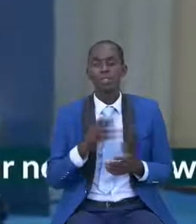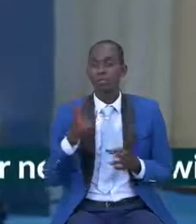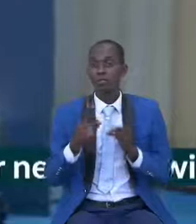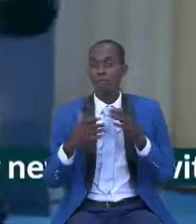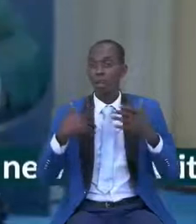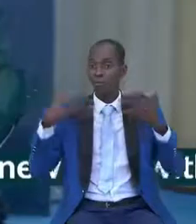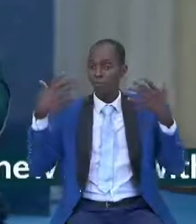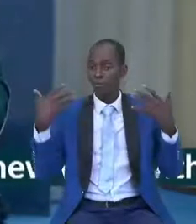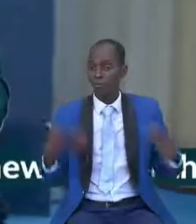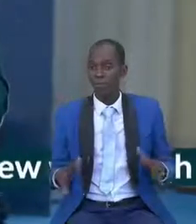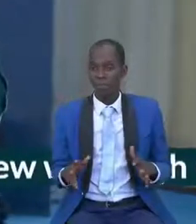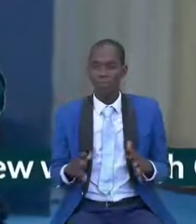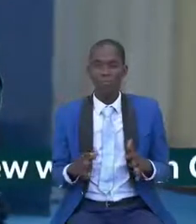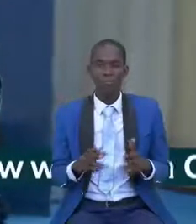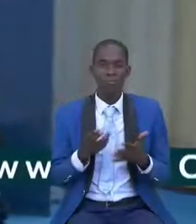aider.